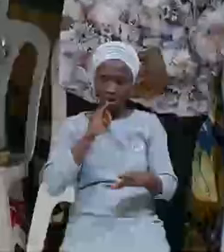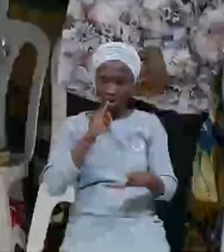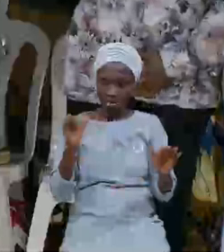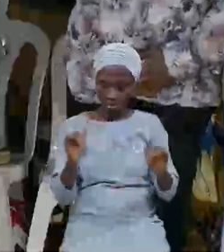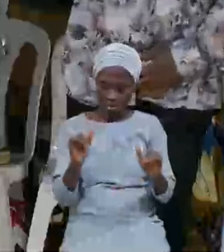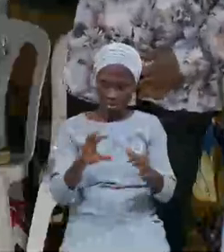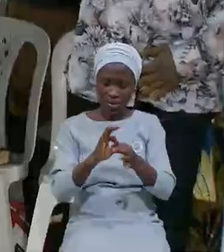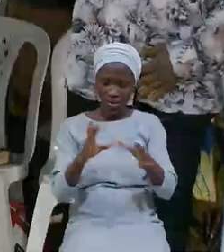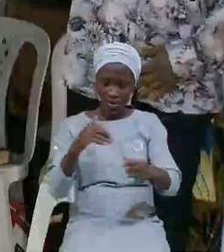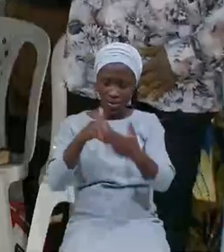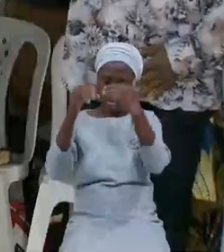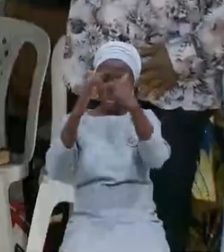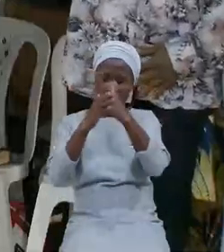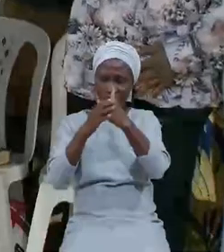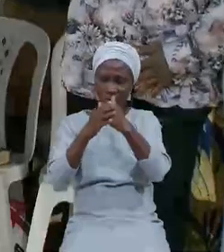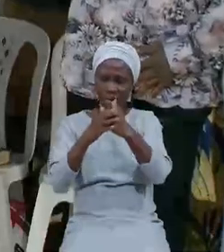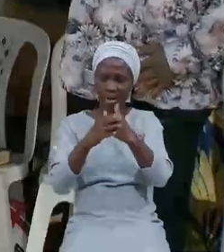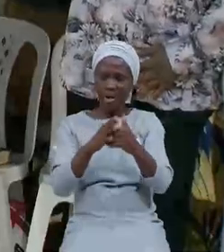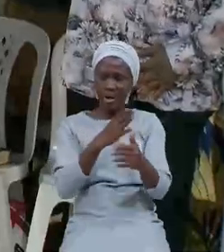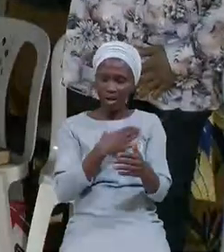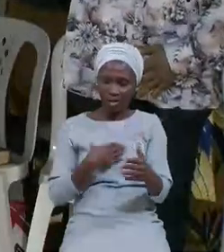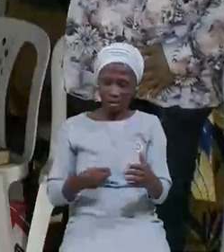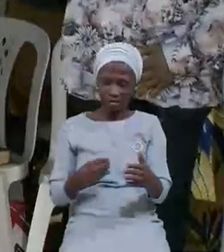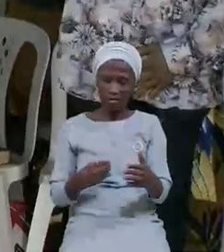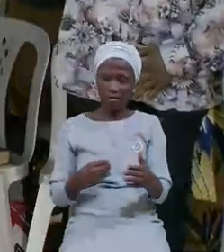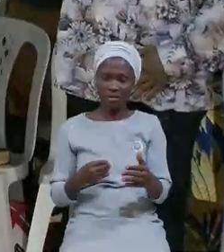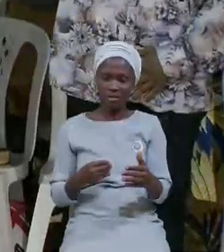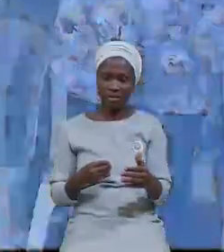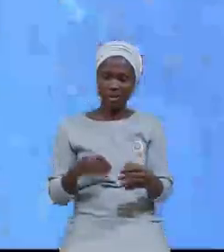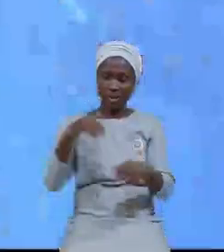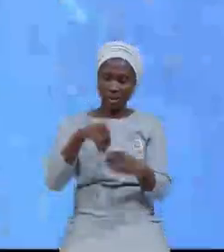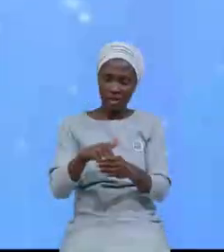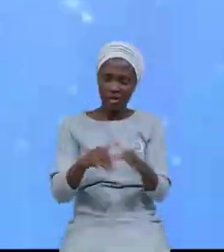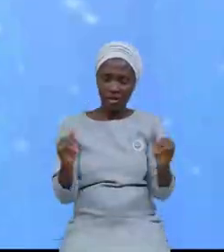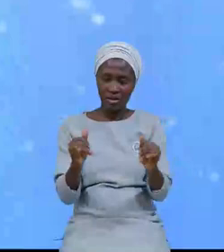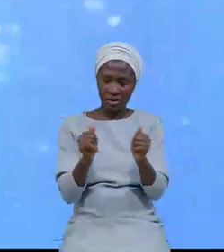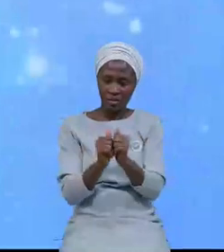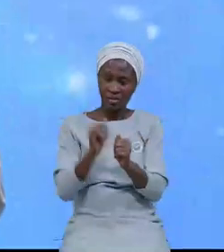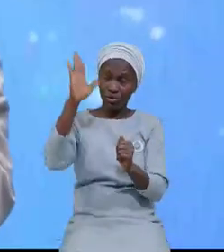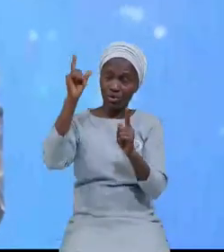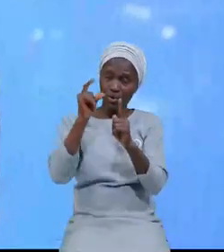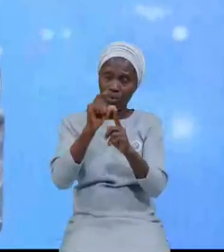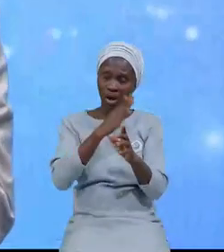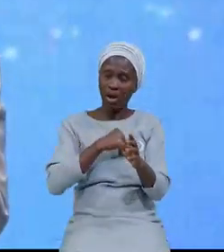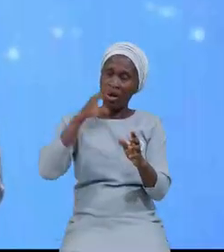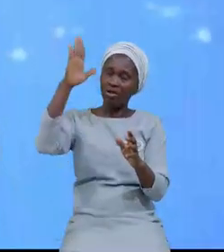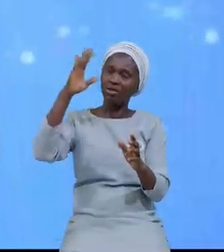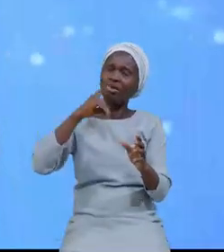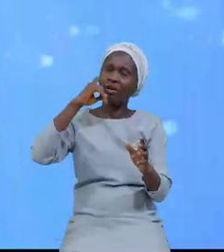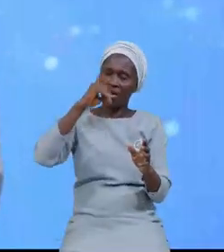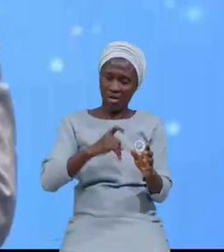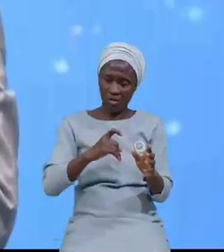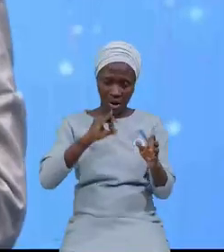délié au ciel Seigneur conformément à ta parole conformément à tes commandements